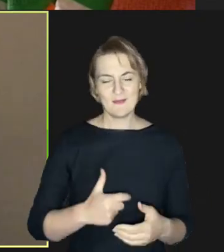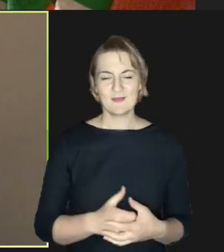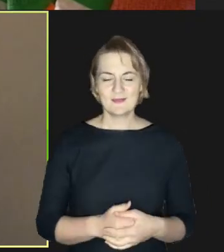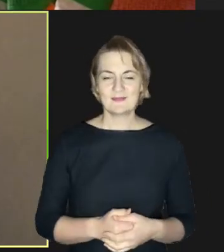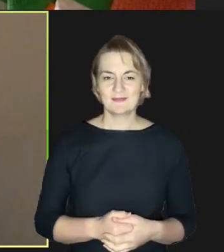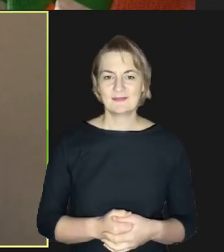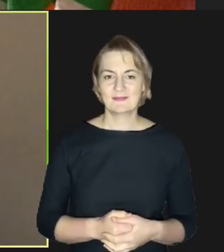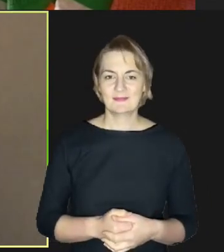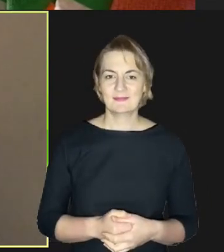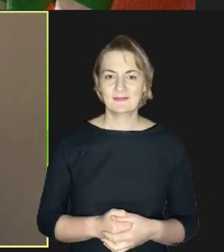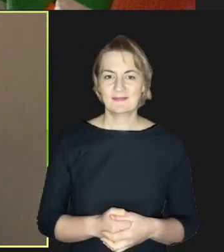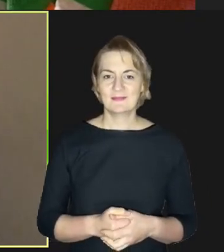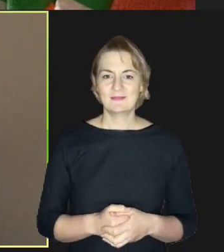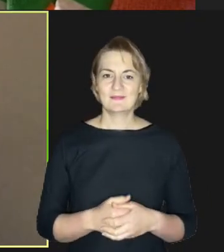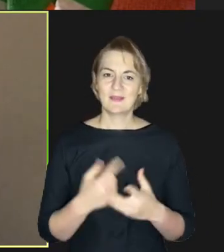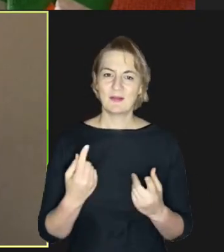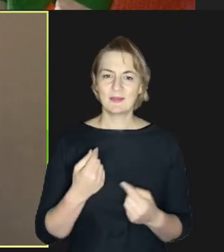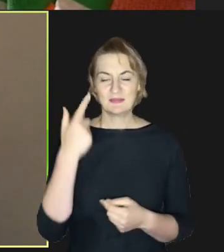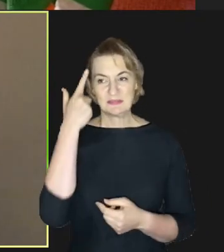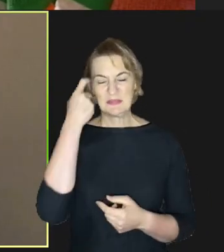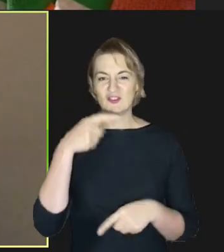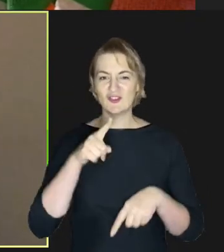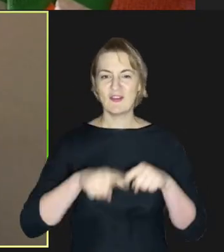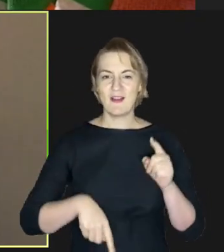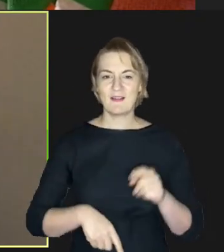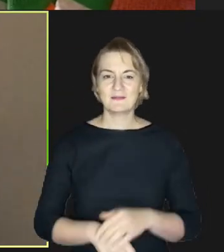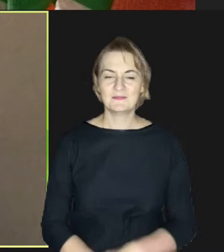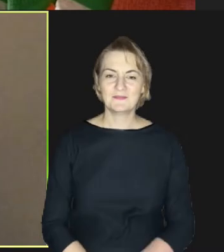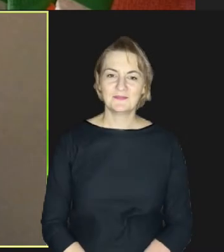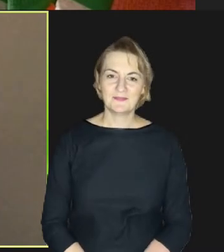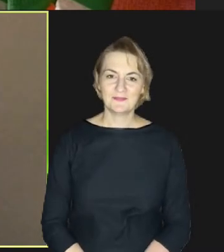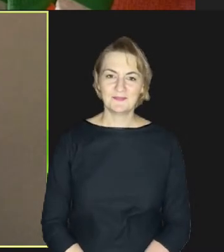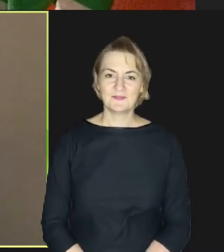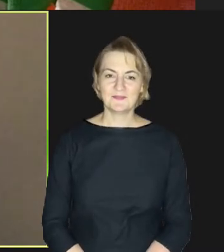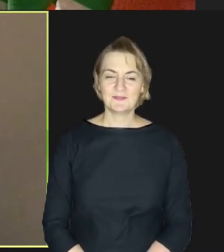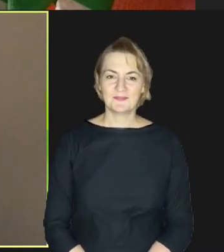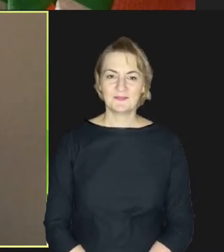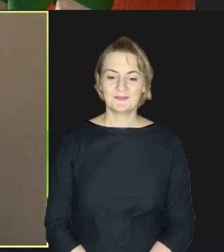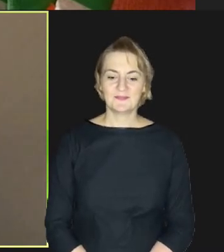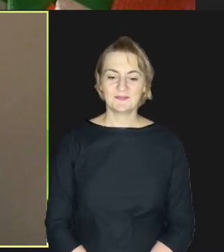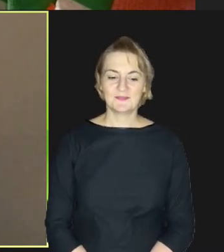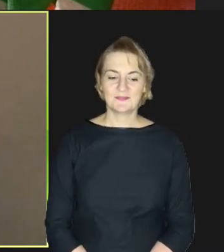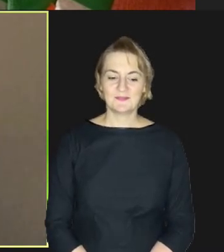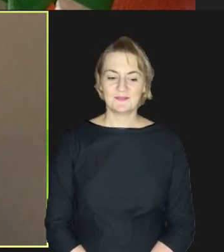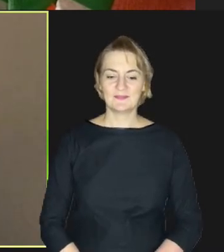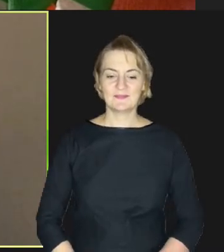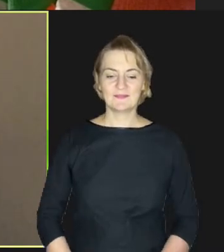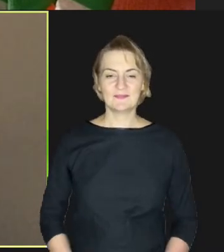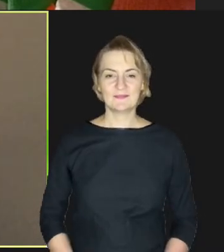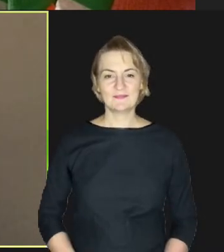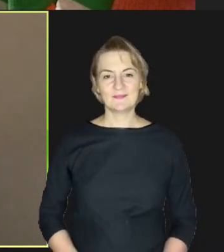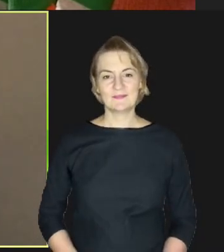ale no w takim sensie, tak, tych śladów jako ingerencji